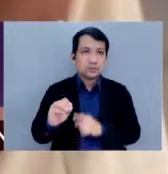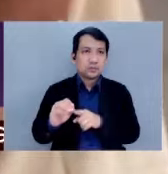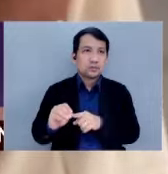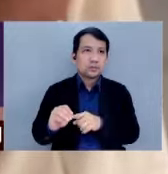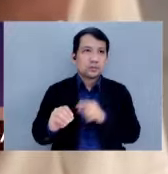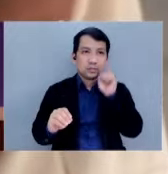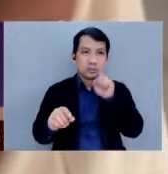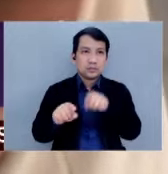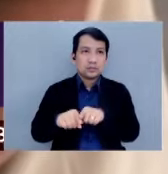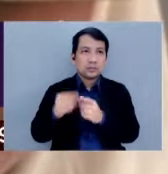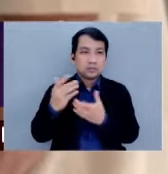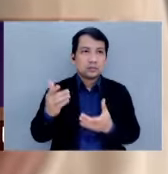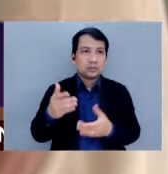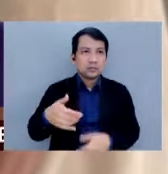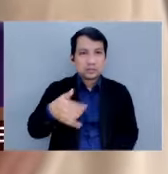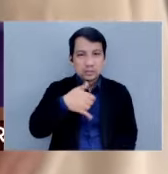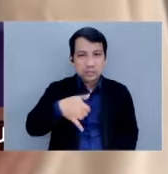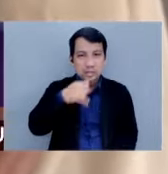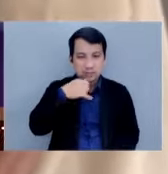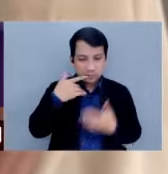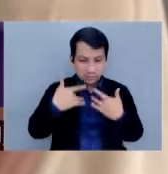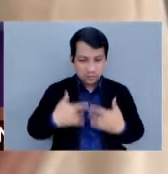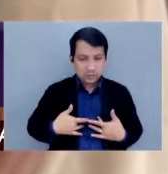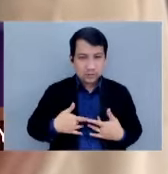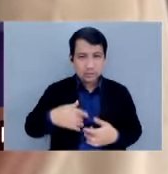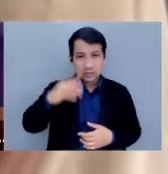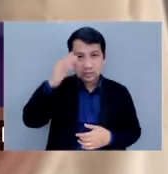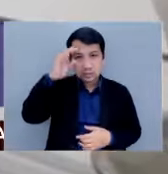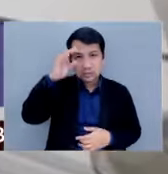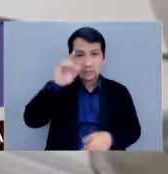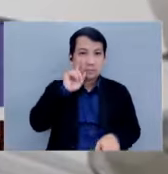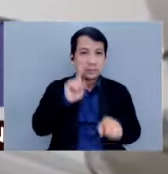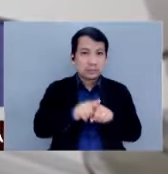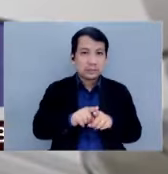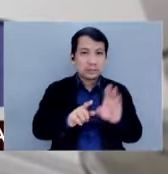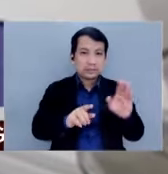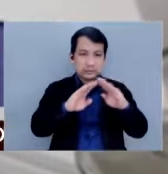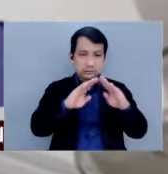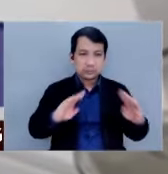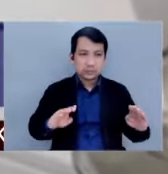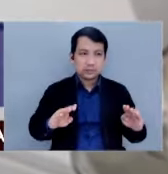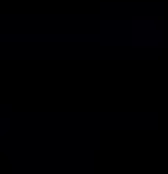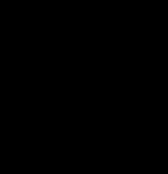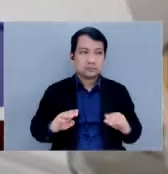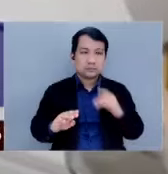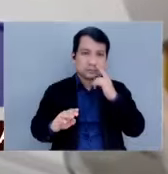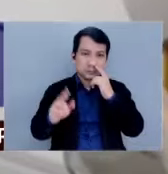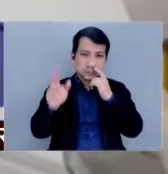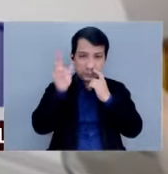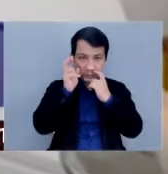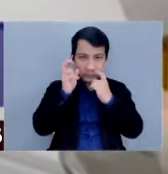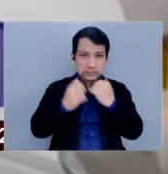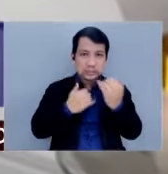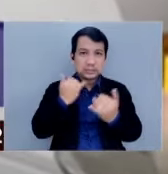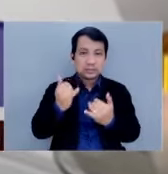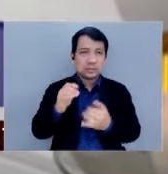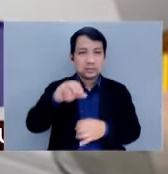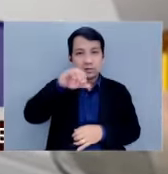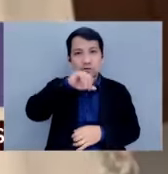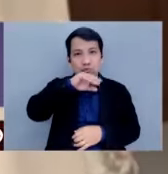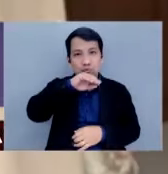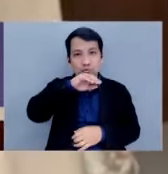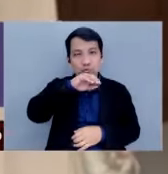suspect, lasing at hubot-hubad na pumasok ang kanyang kuya sa kanilang bahay. Narinig na lang nilang sumigaw ang kanilang lolo at tadat nang patay